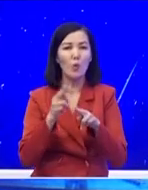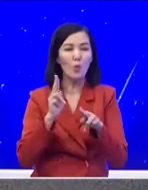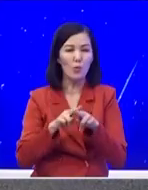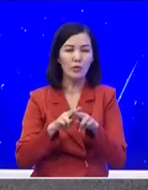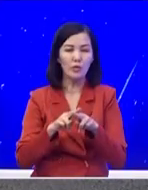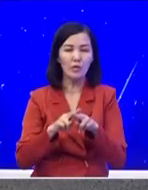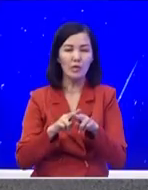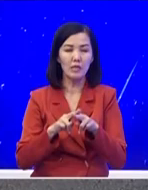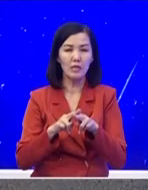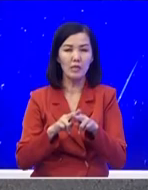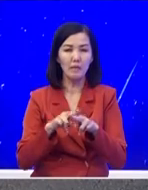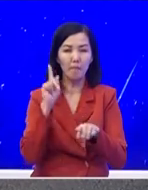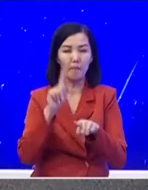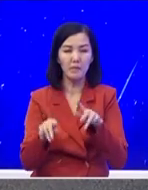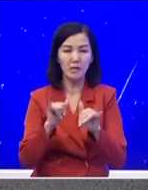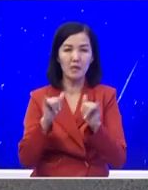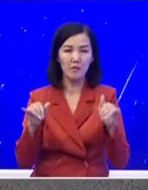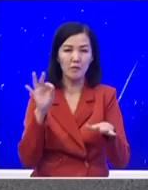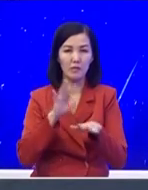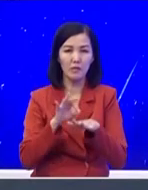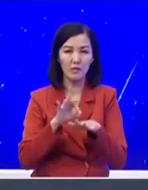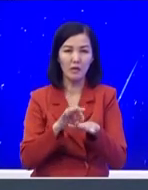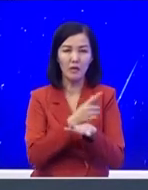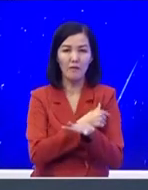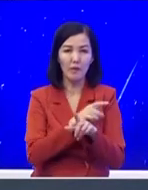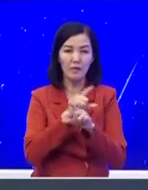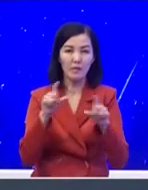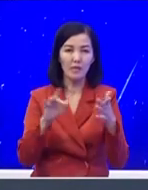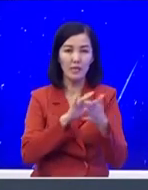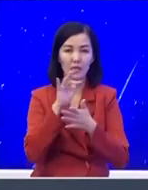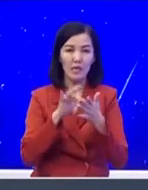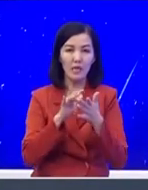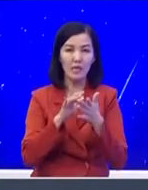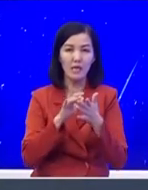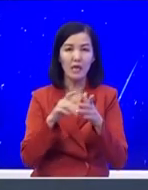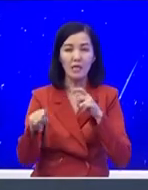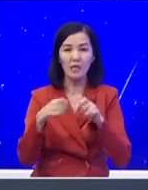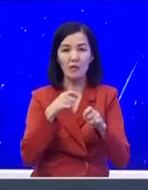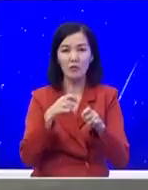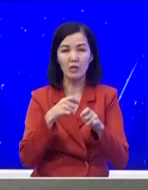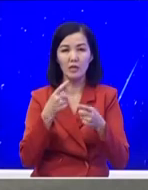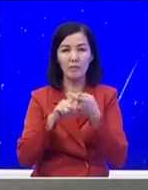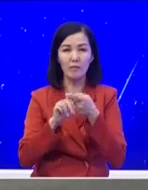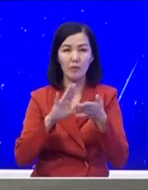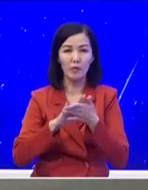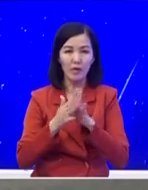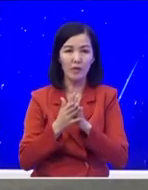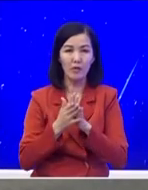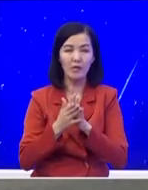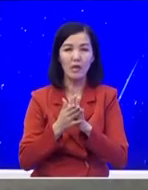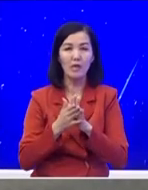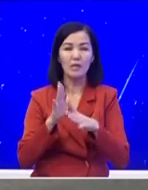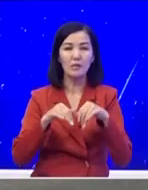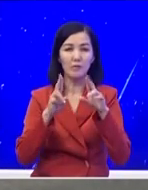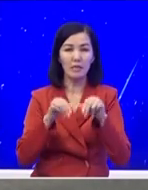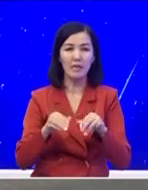недоработка некоторых ответственных лиц в самом городе и больнице Текели. Это привело к нарушению санитарно-эпидемиологических норм, комментируют